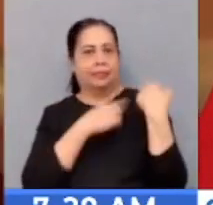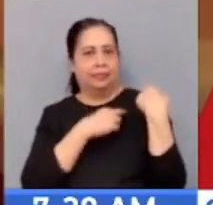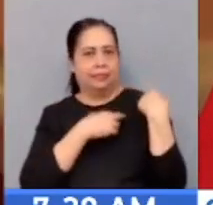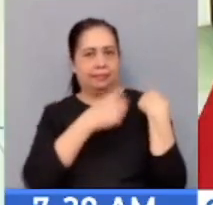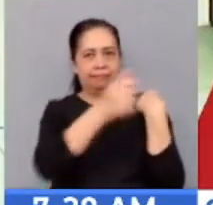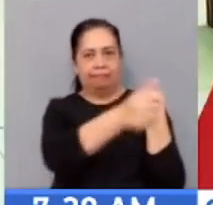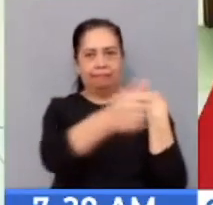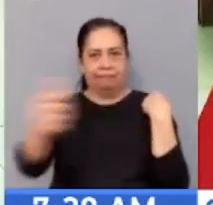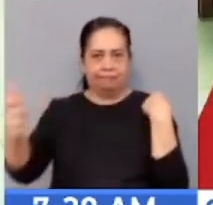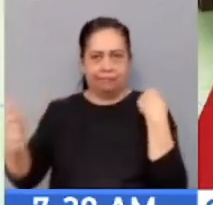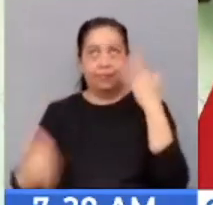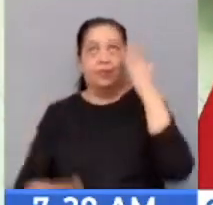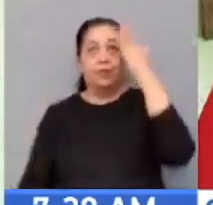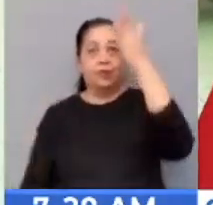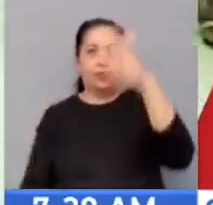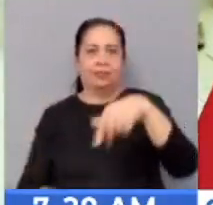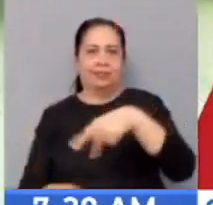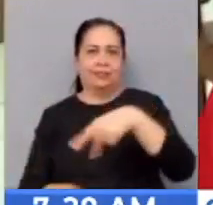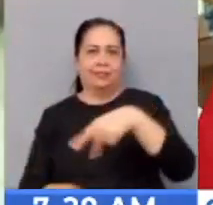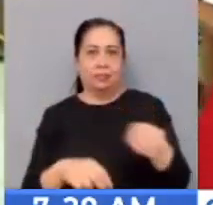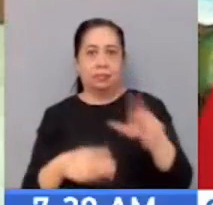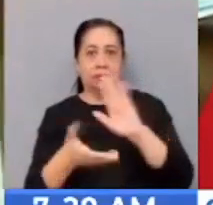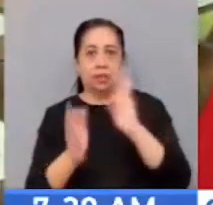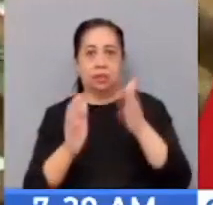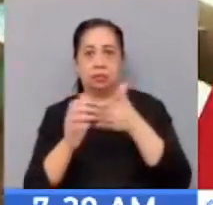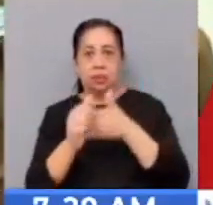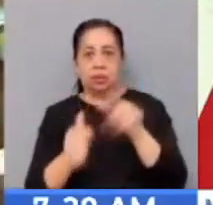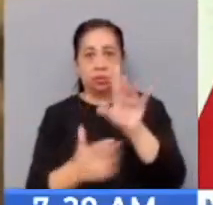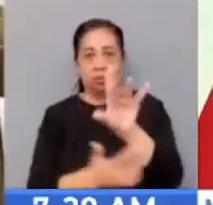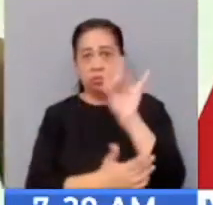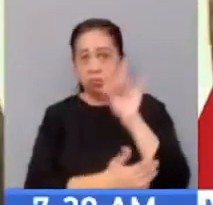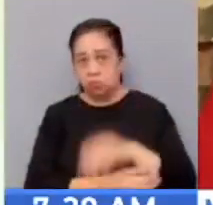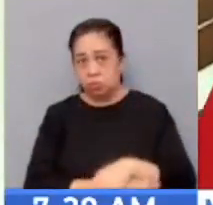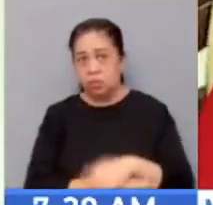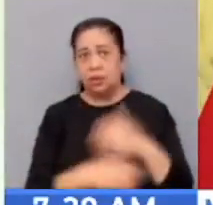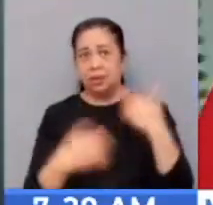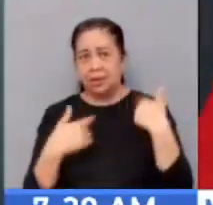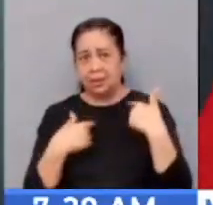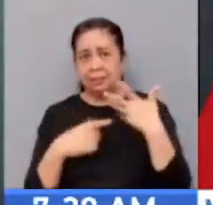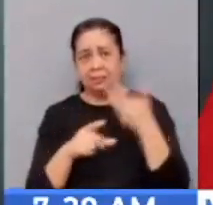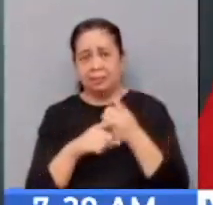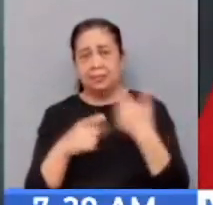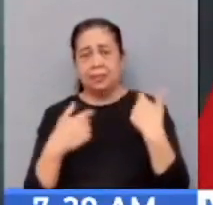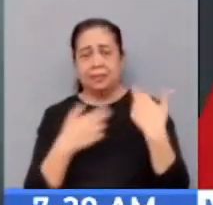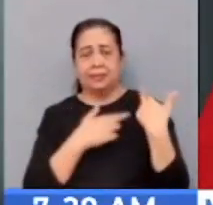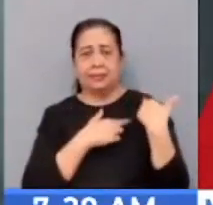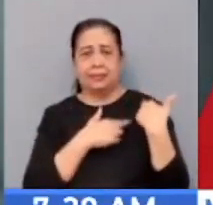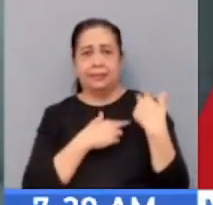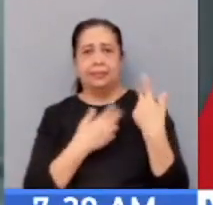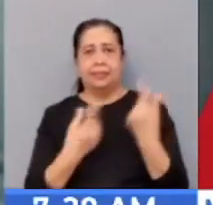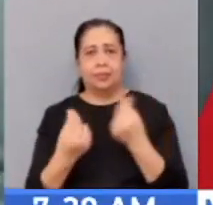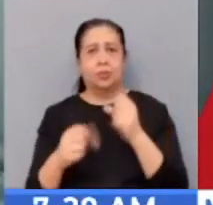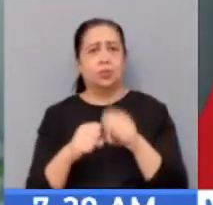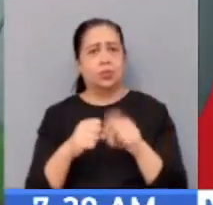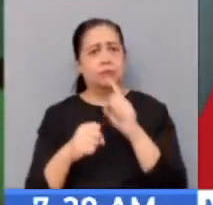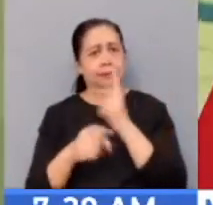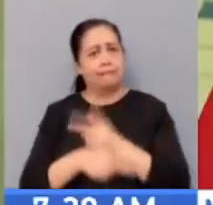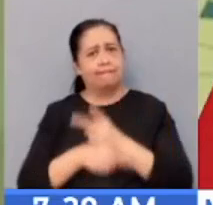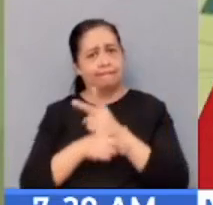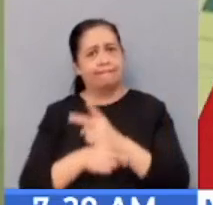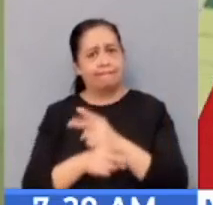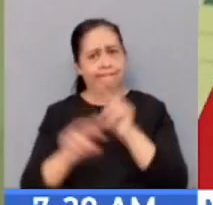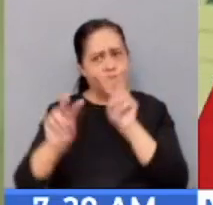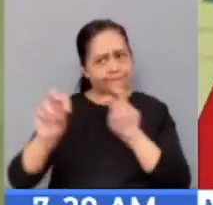bansa. Ang uupong leader na ating pipiliin ay may malaking tungkulin na gagampanan. Kaya maging mapanuri sa ating mga